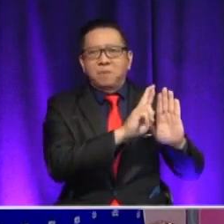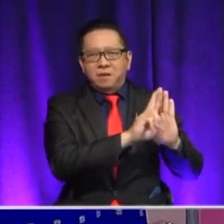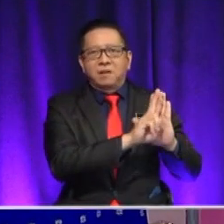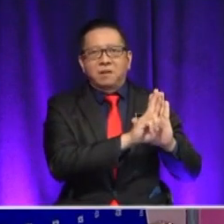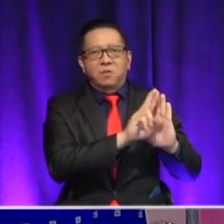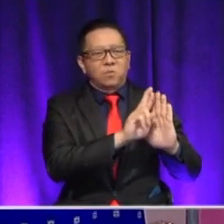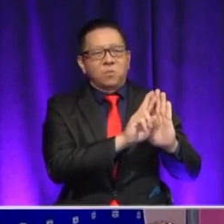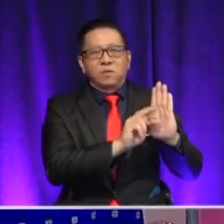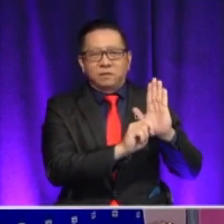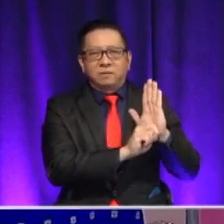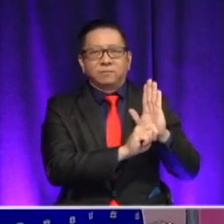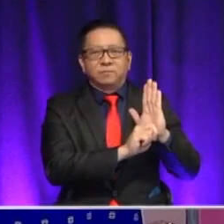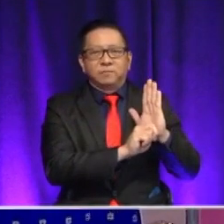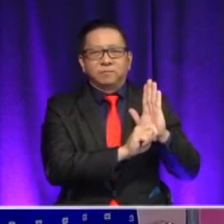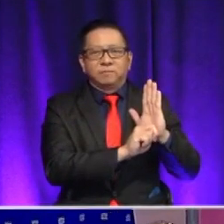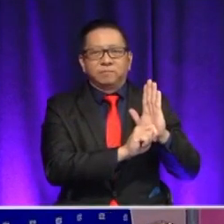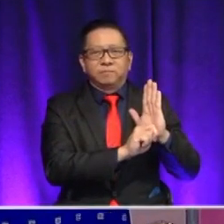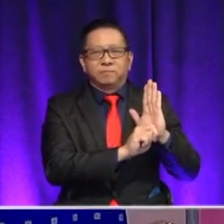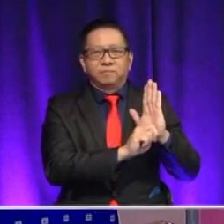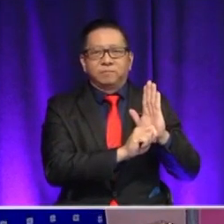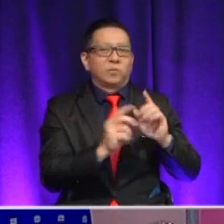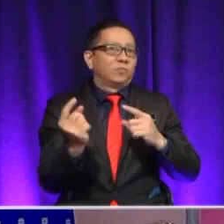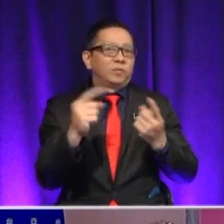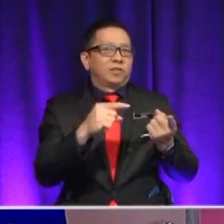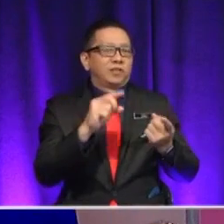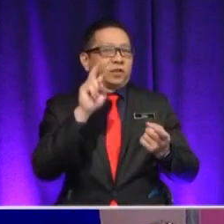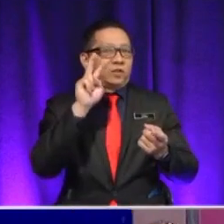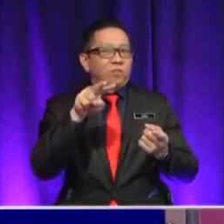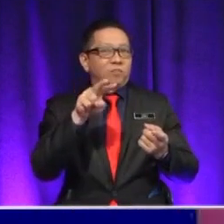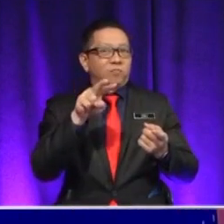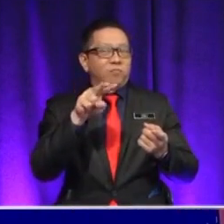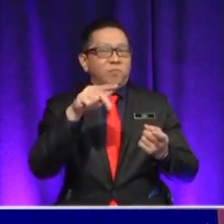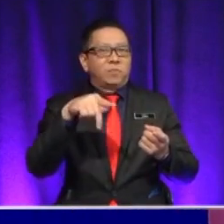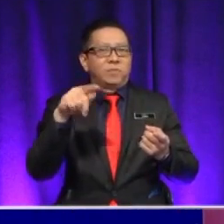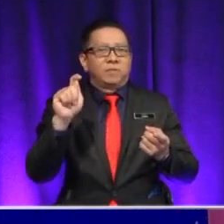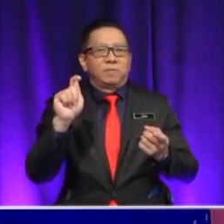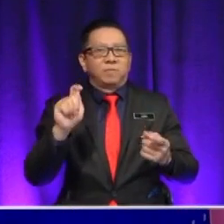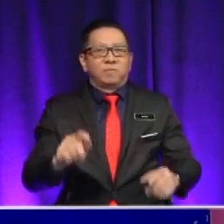Okey, seperti sedia maklum. Okey, jom kita tengok slide kita pada hari ini.